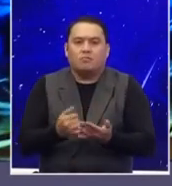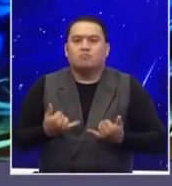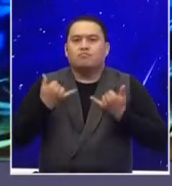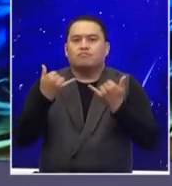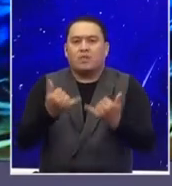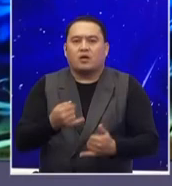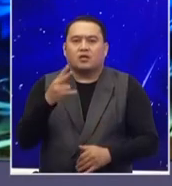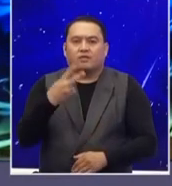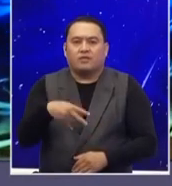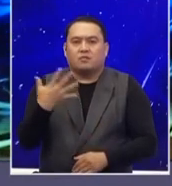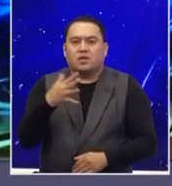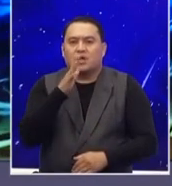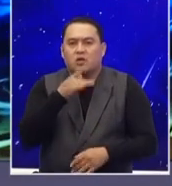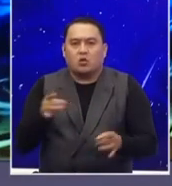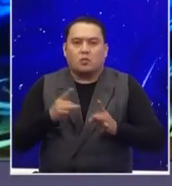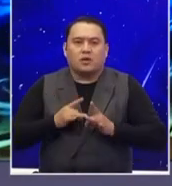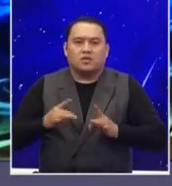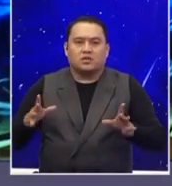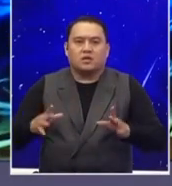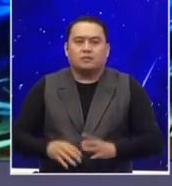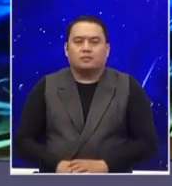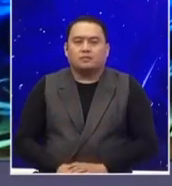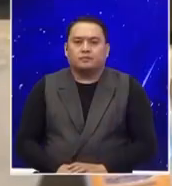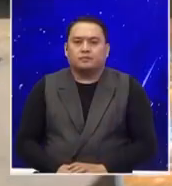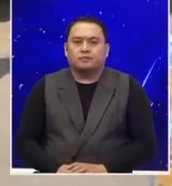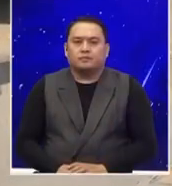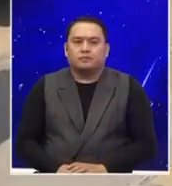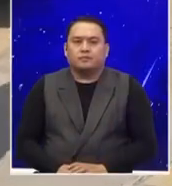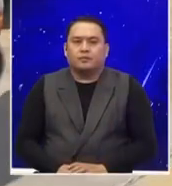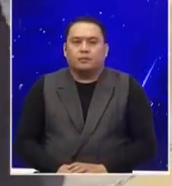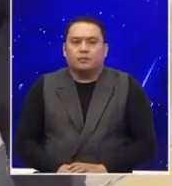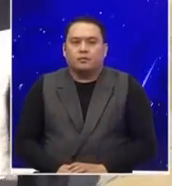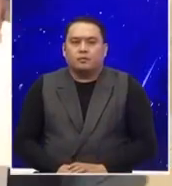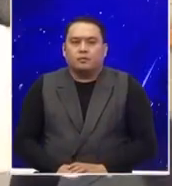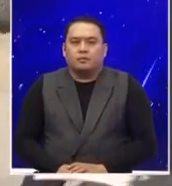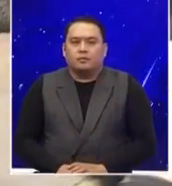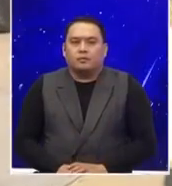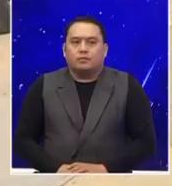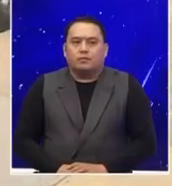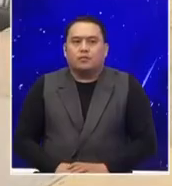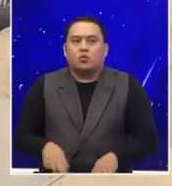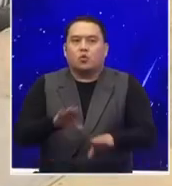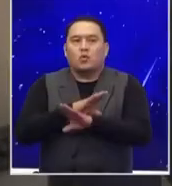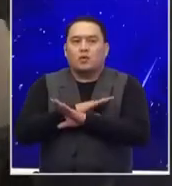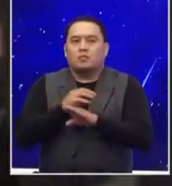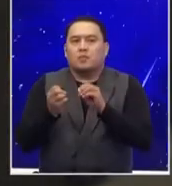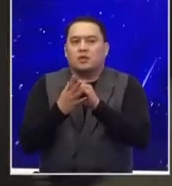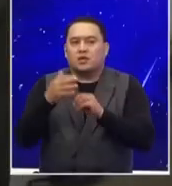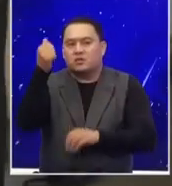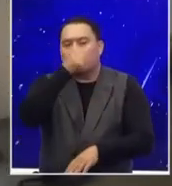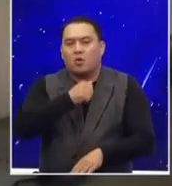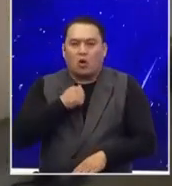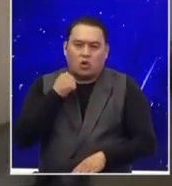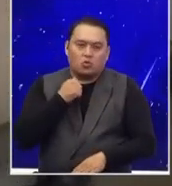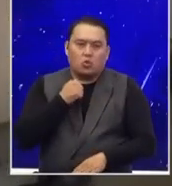коллег почтили в рамках 25-летнего юбилея. Старшина Айсажан Кошамбердиев погиб в августе 2015 года.